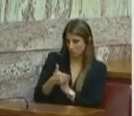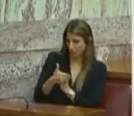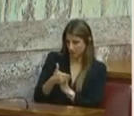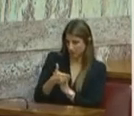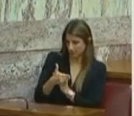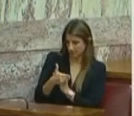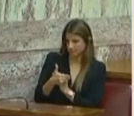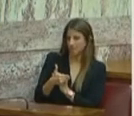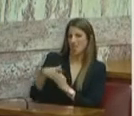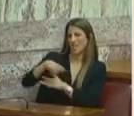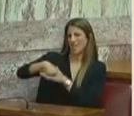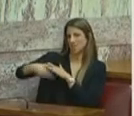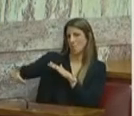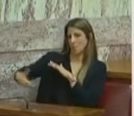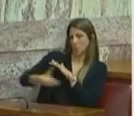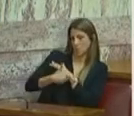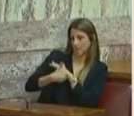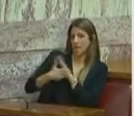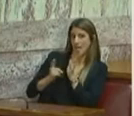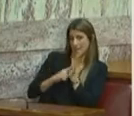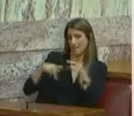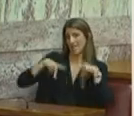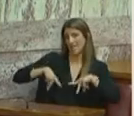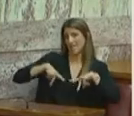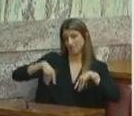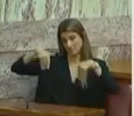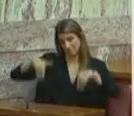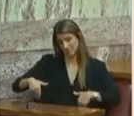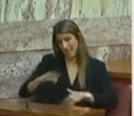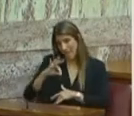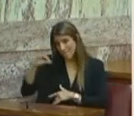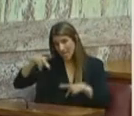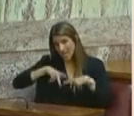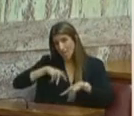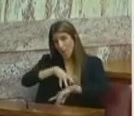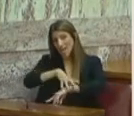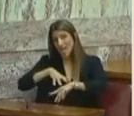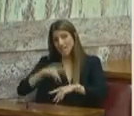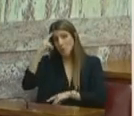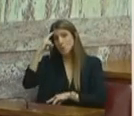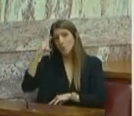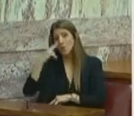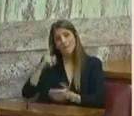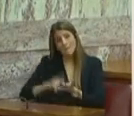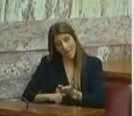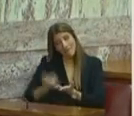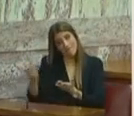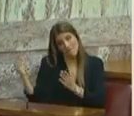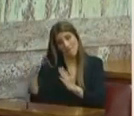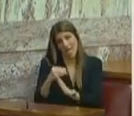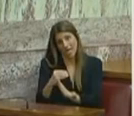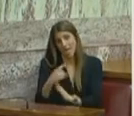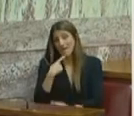η δικαιοσύνη, να μην παραλείψει και τον κύριο Κουρουμπλή, ο οποίος δεν λέγω ότι είναι ένοχος,